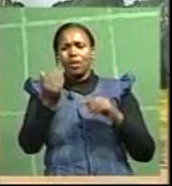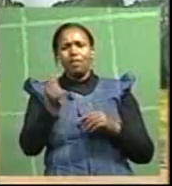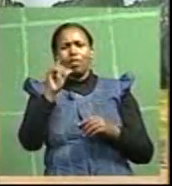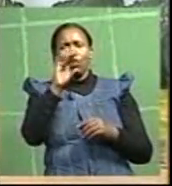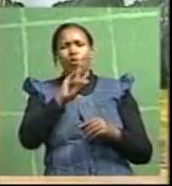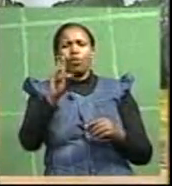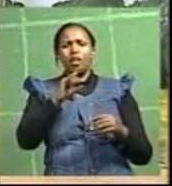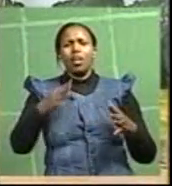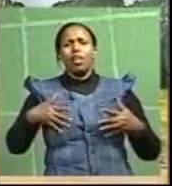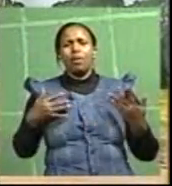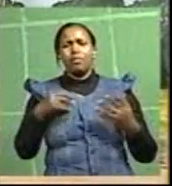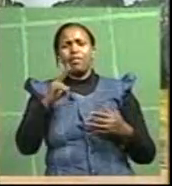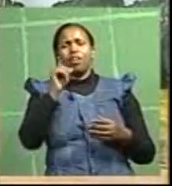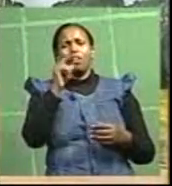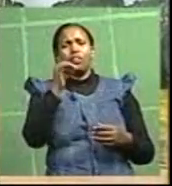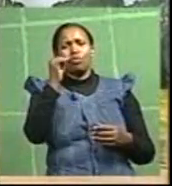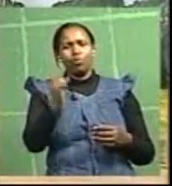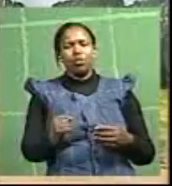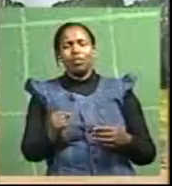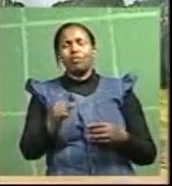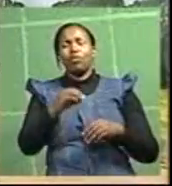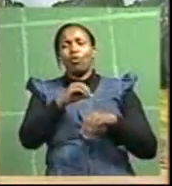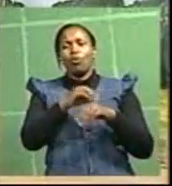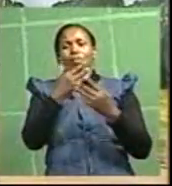Happy Valley ezulwini ngemgcibelo ebusuku.